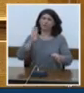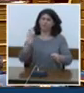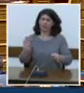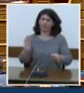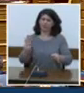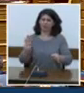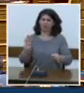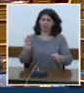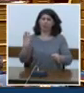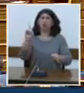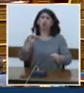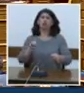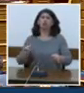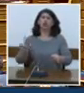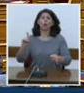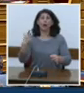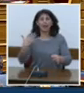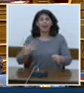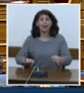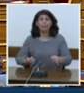ντοκουμέντο, ότι υπάρχουν